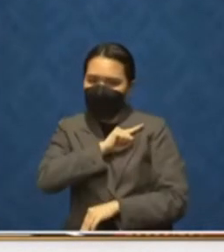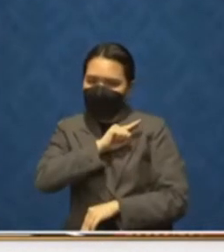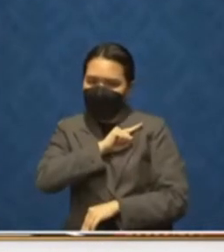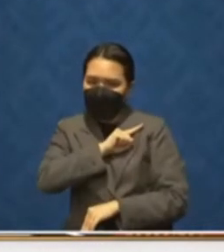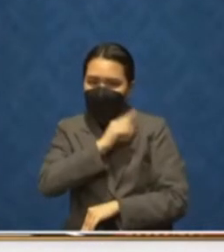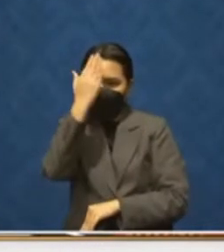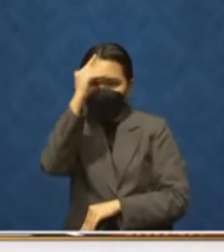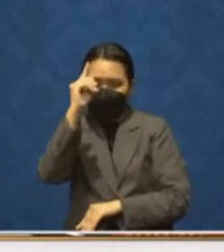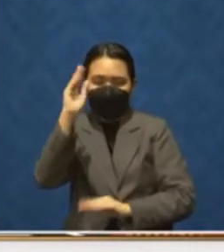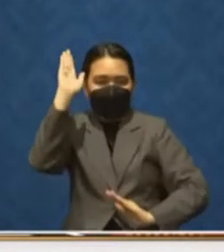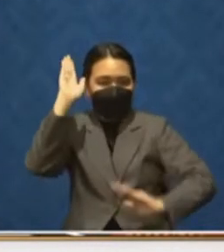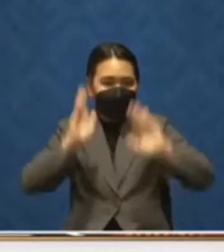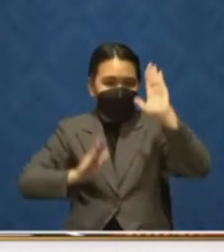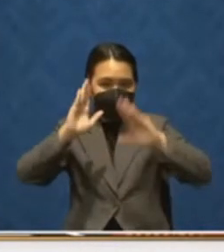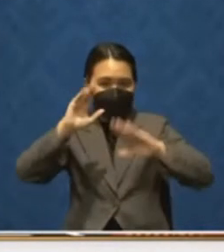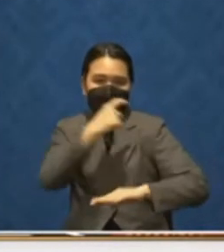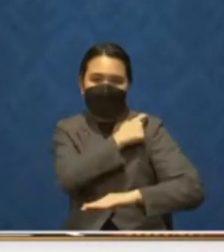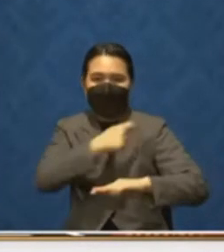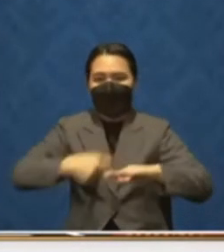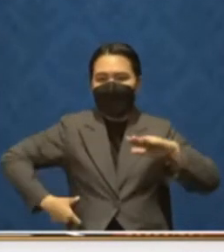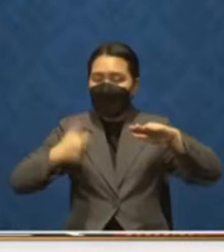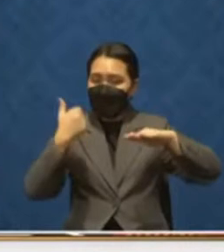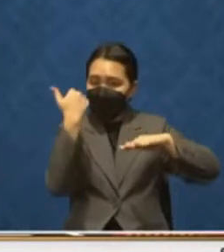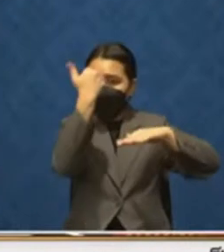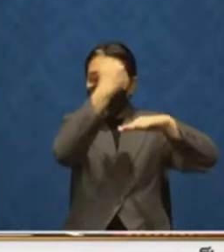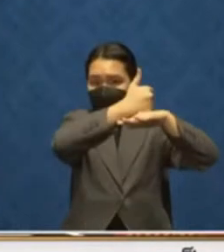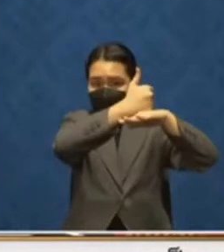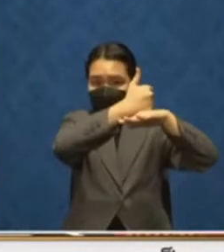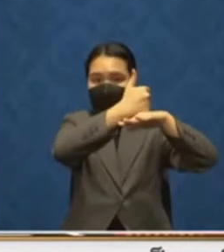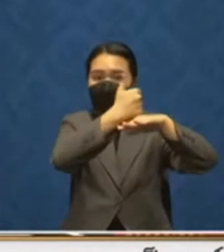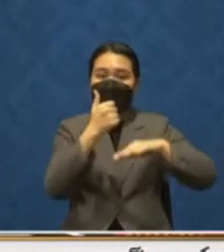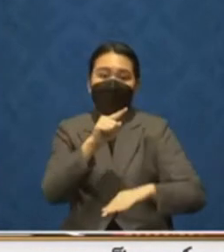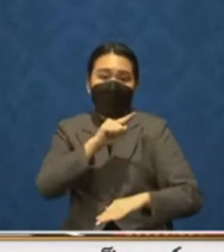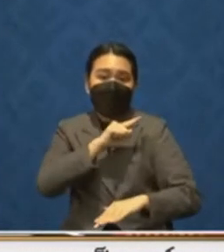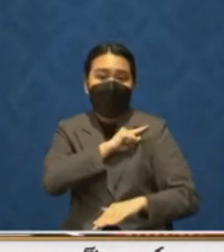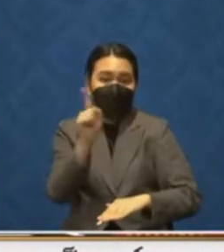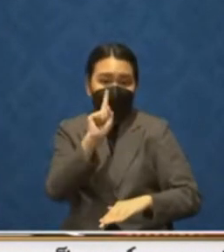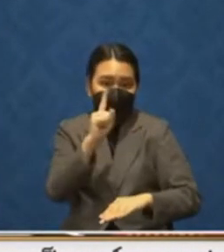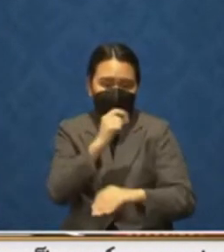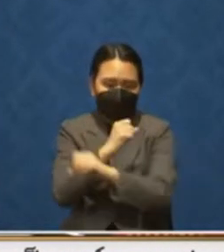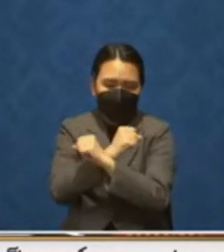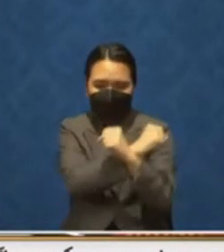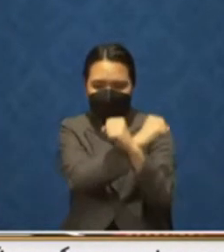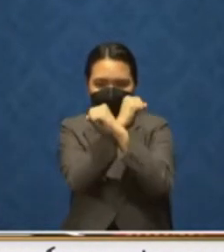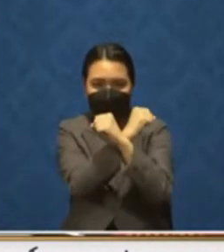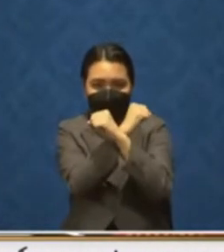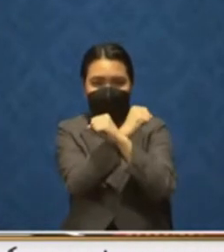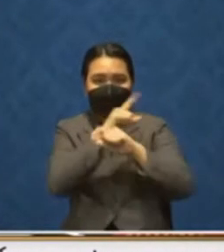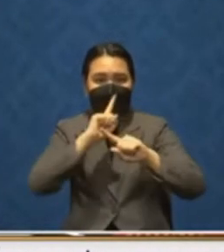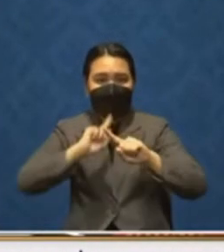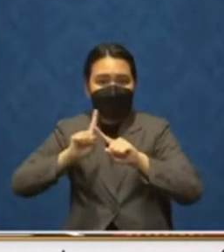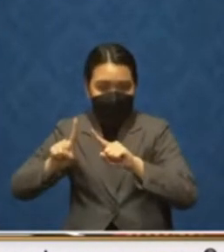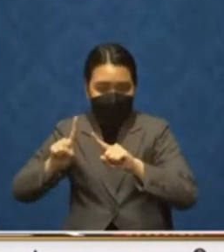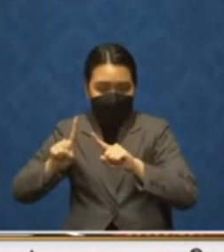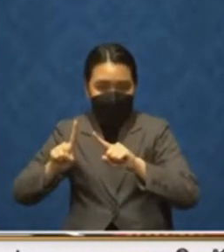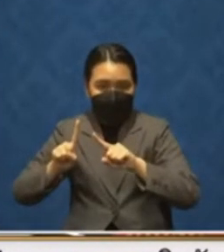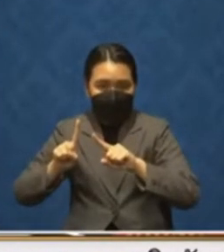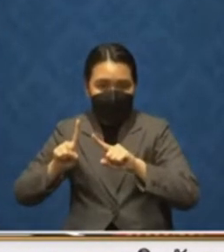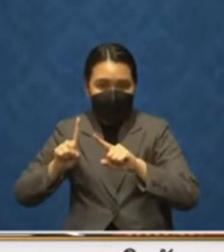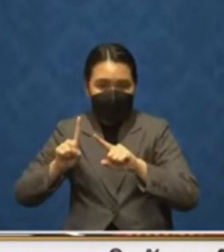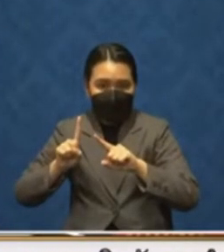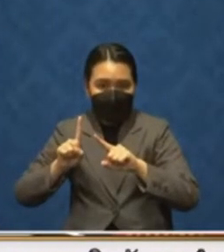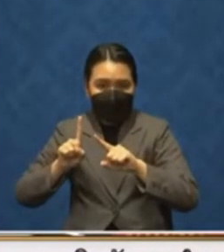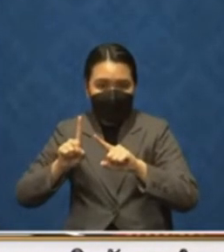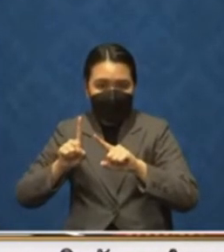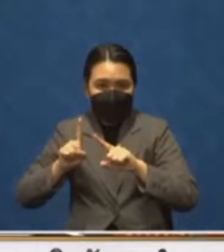เป็นประมุขท่านมีหน้าที่เป็นทั้งเกาะกันบางท่านมีหน้าที่เป็นคนที่คอยแปเหล็กสิ่งที่จะทำให้